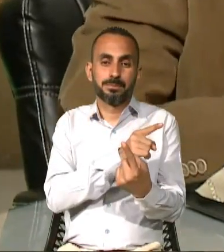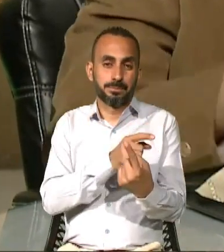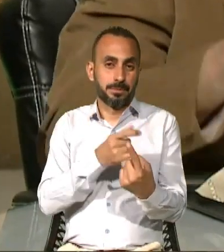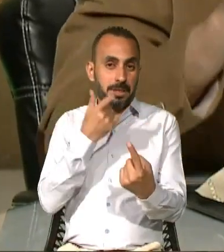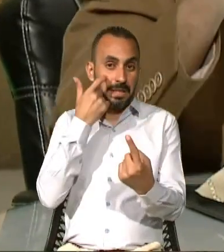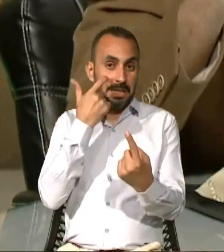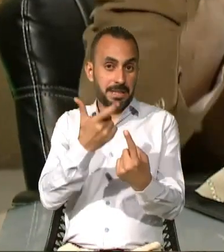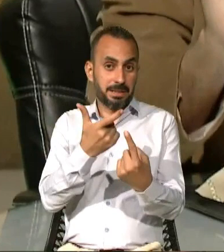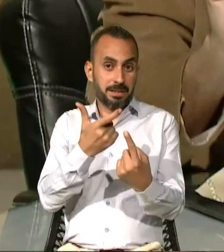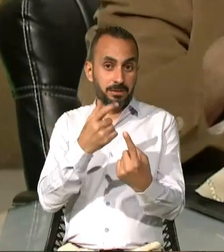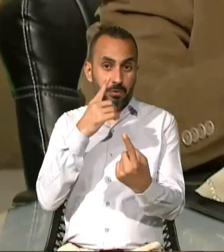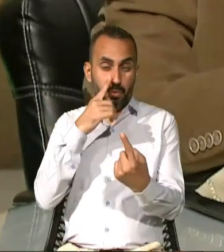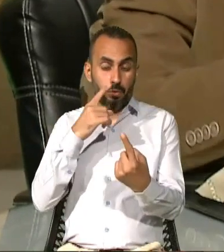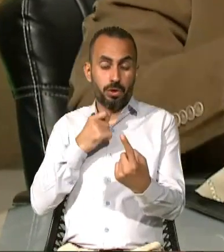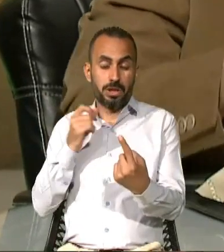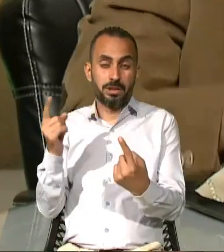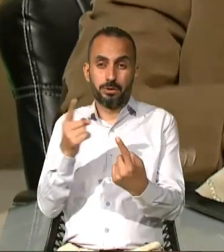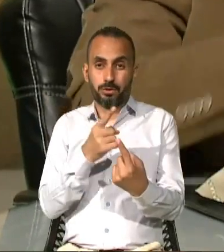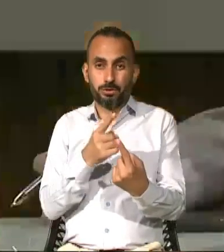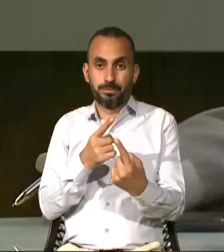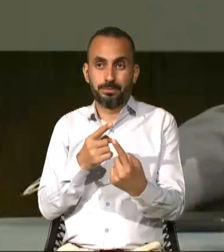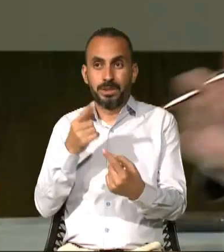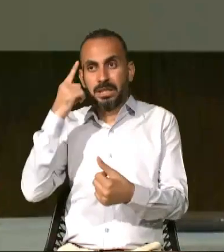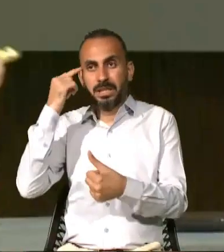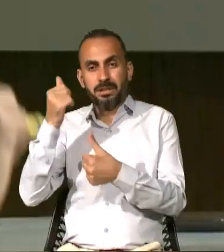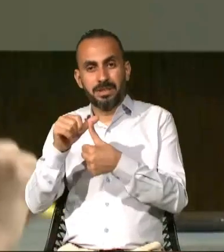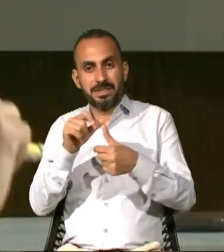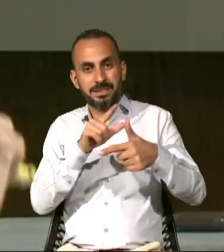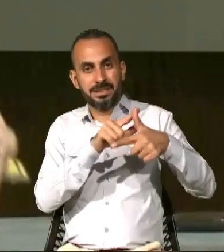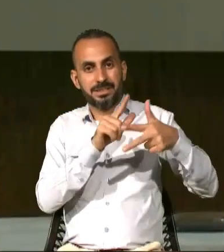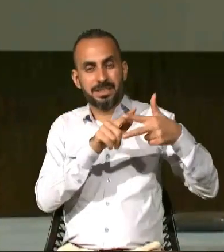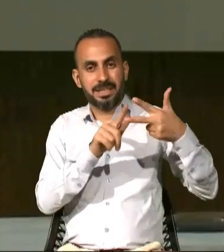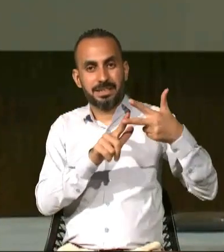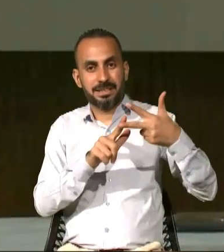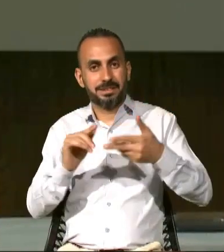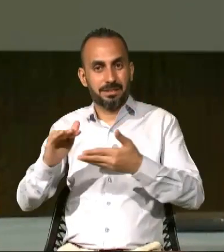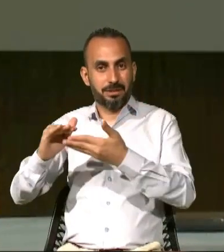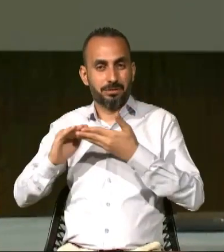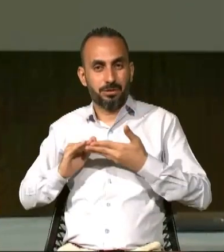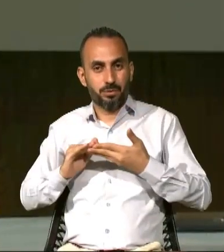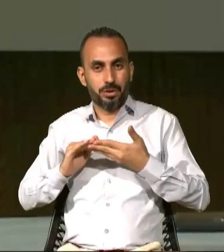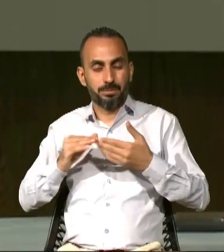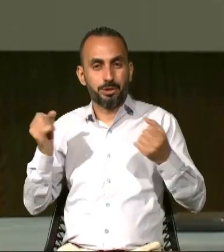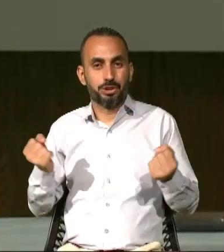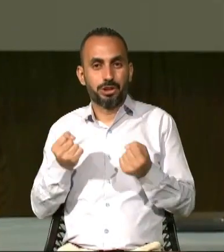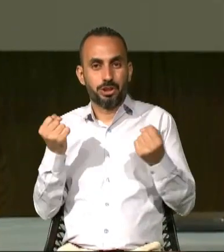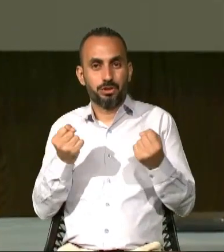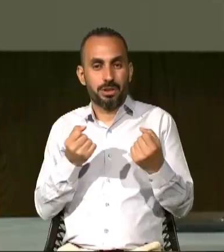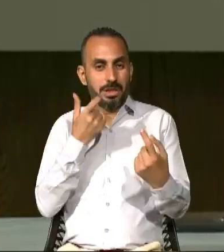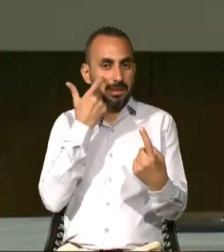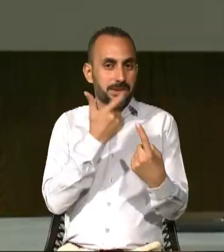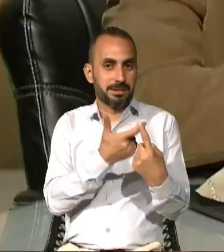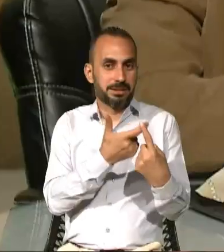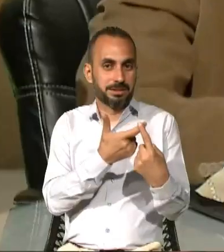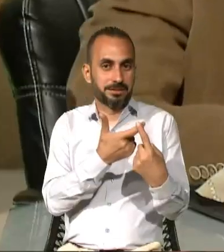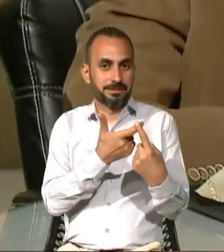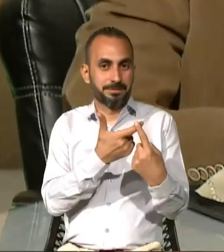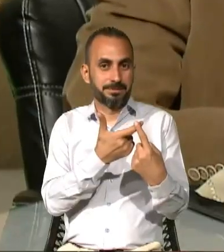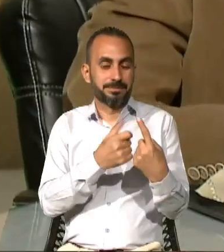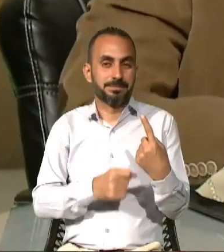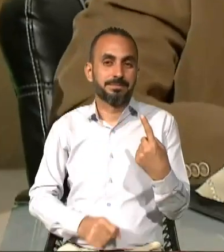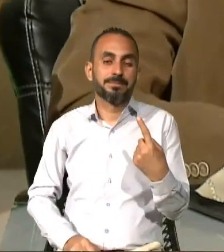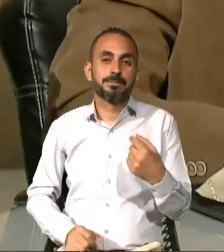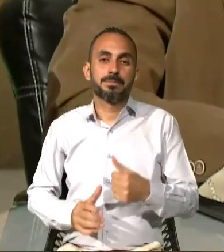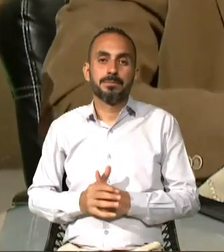الثالثه. يبقى تقويم تشجيع وتشجيع والتحذير. احترزوا اذا لانفسكم، خلي بالكم، حط في قلبك قدام عينك